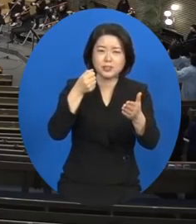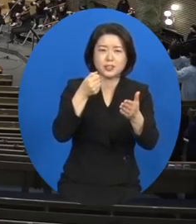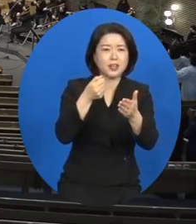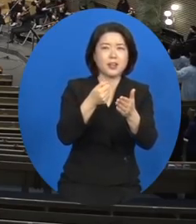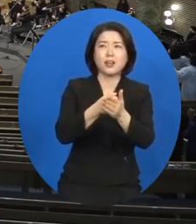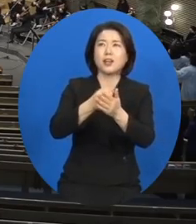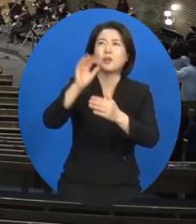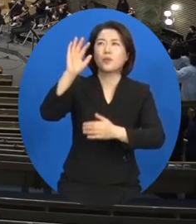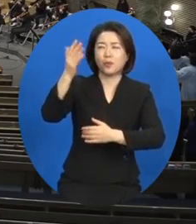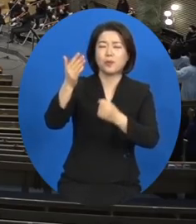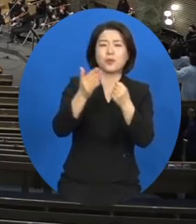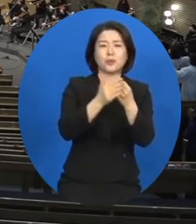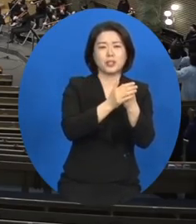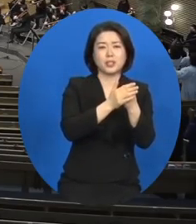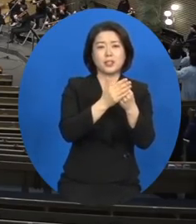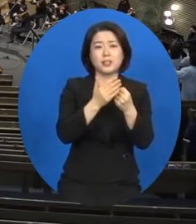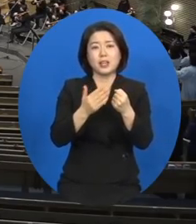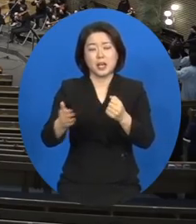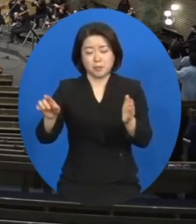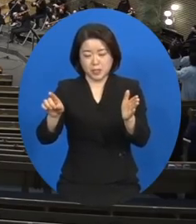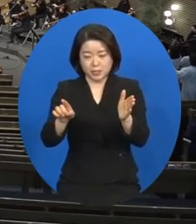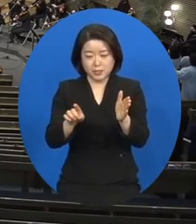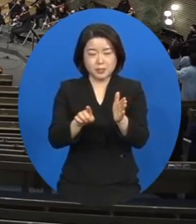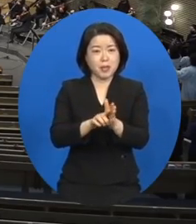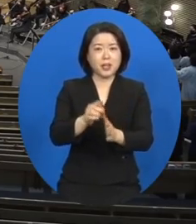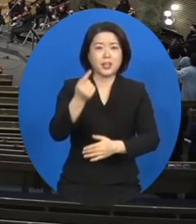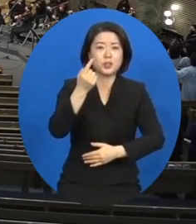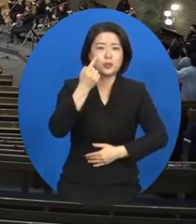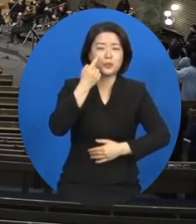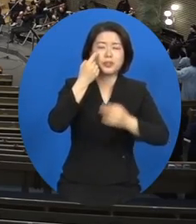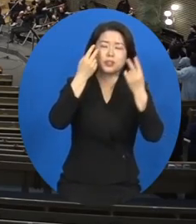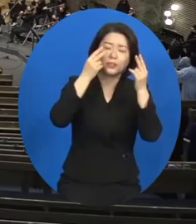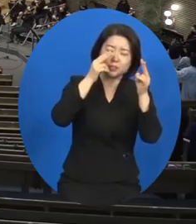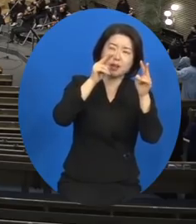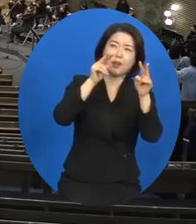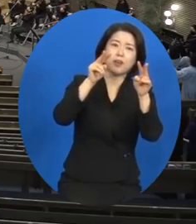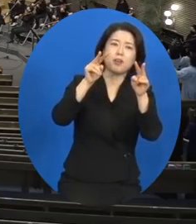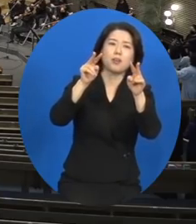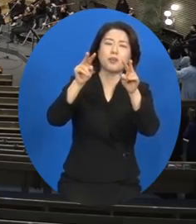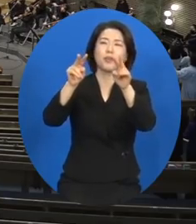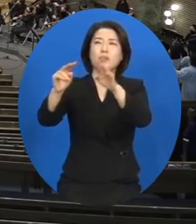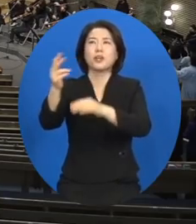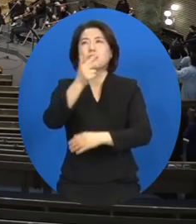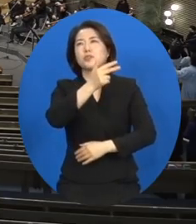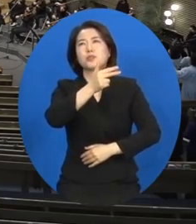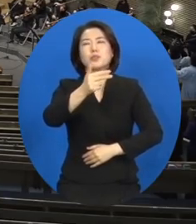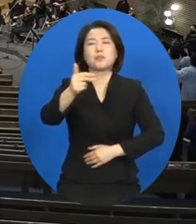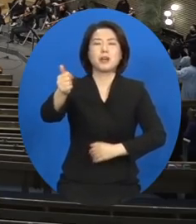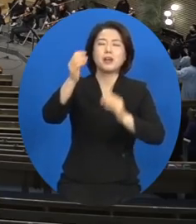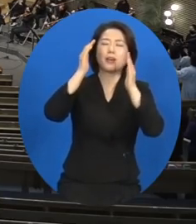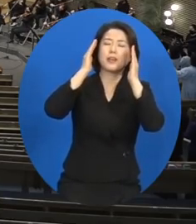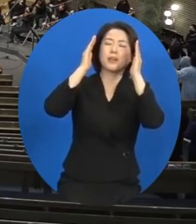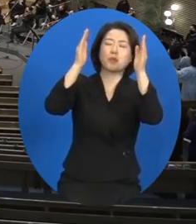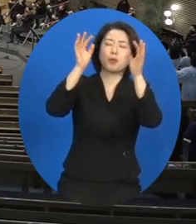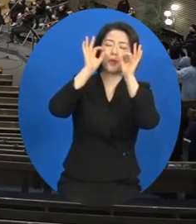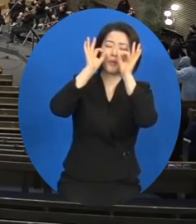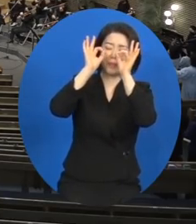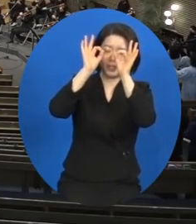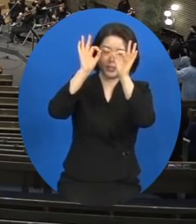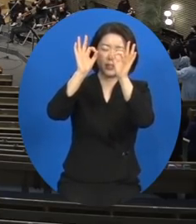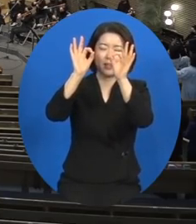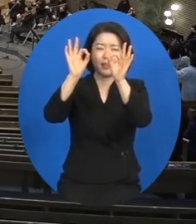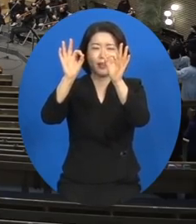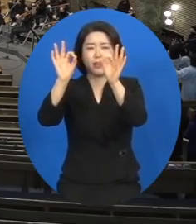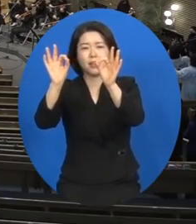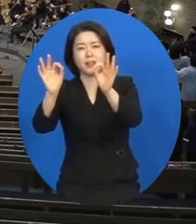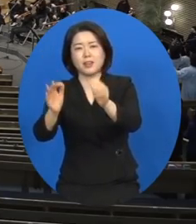확정되어 사오니 믿음의 눈 들어 주를